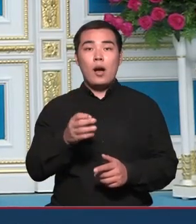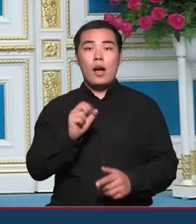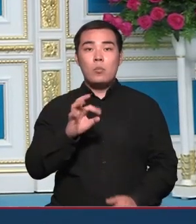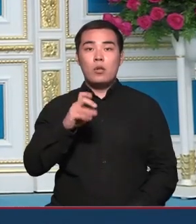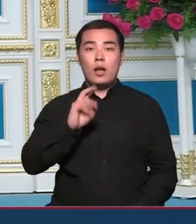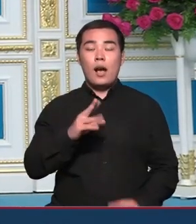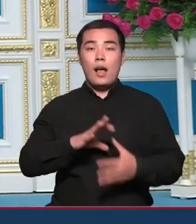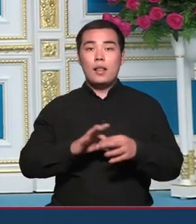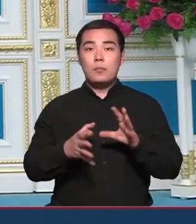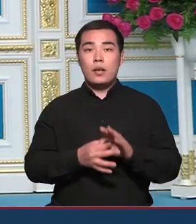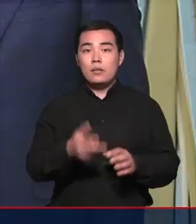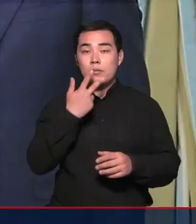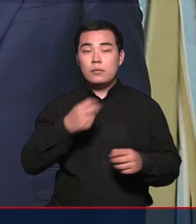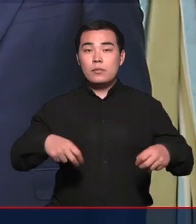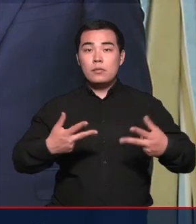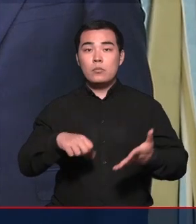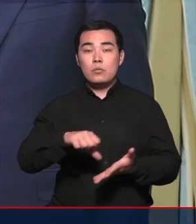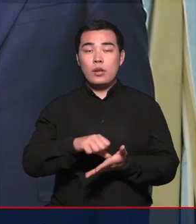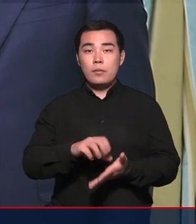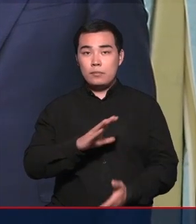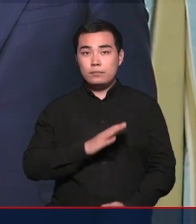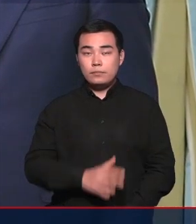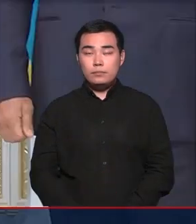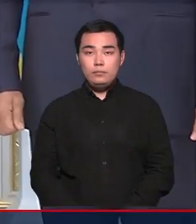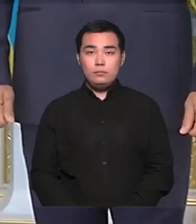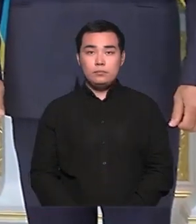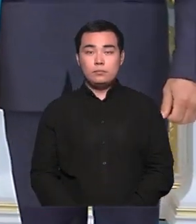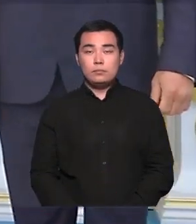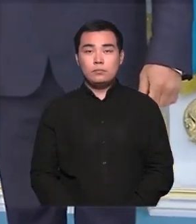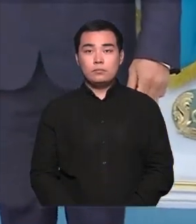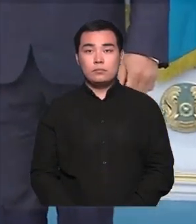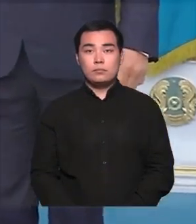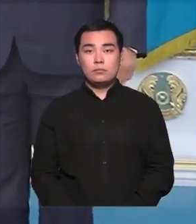олимпиадалық орталығынан бейне байланыс арқылы қатысты. Асылбек Тойбек, Асхат Әзіретханов, Жібек жолы.